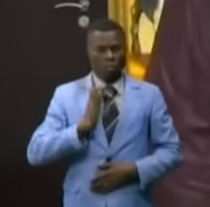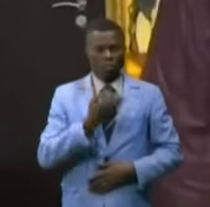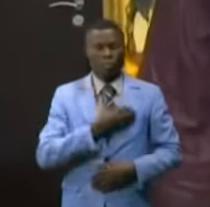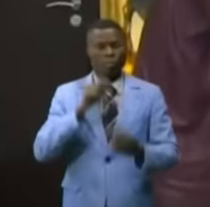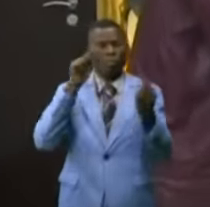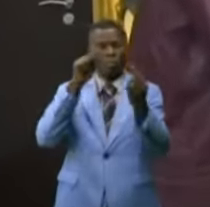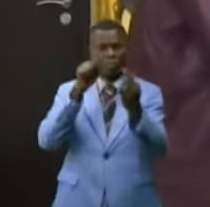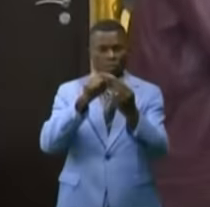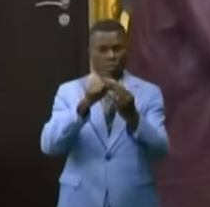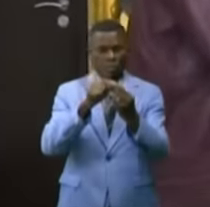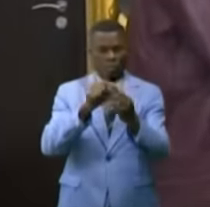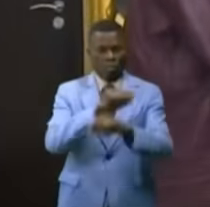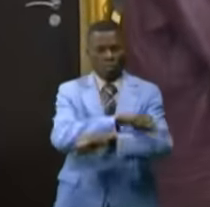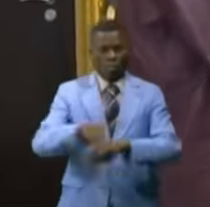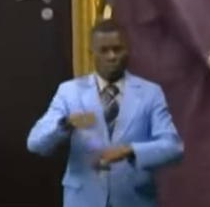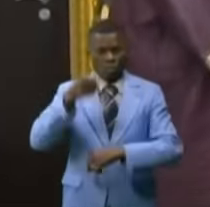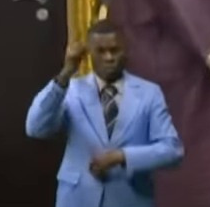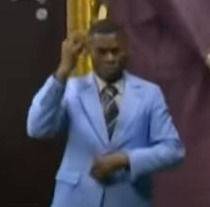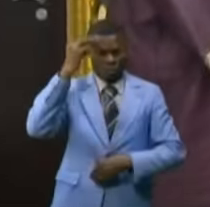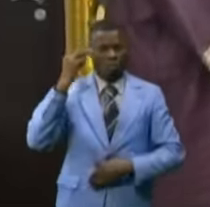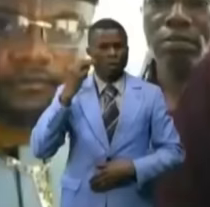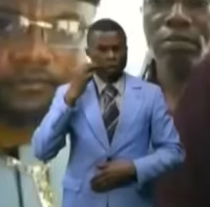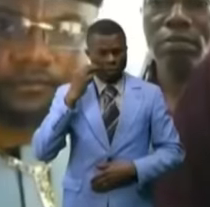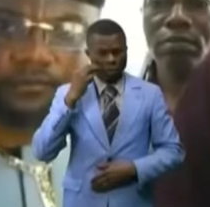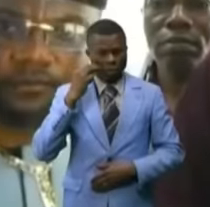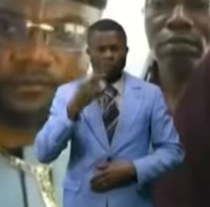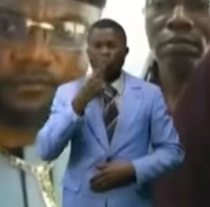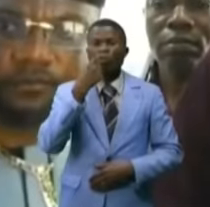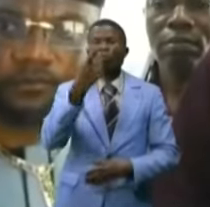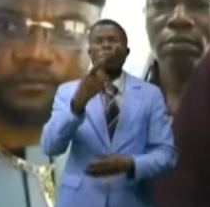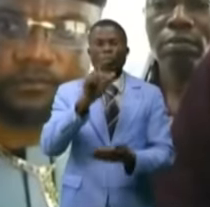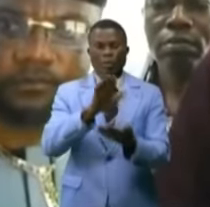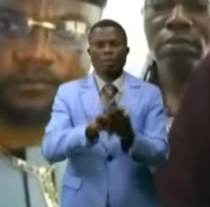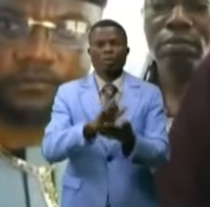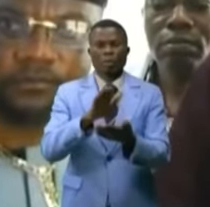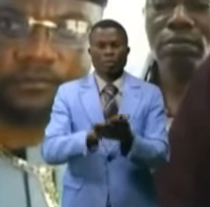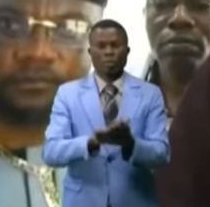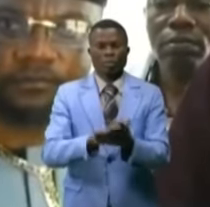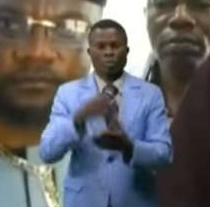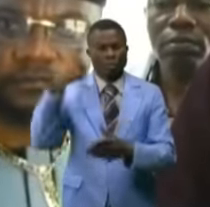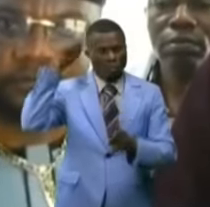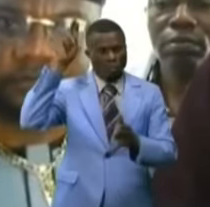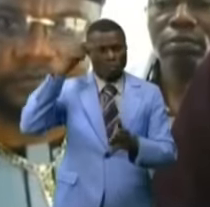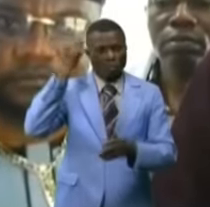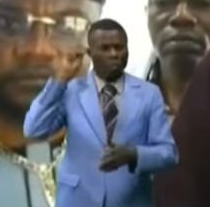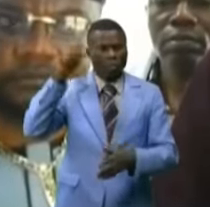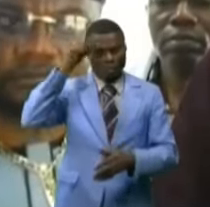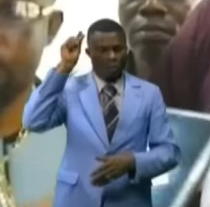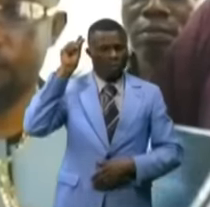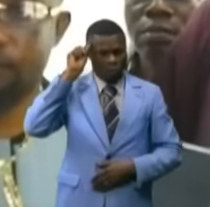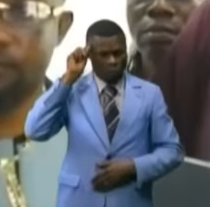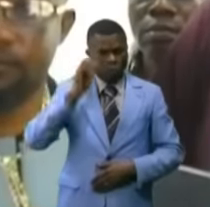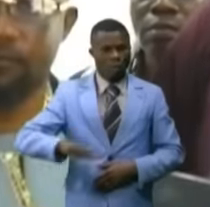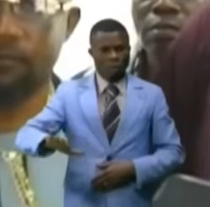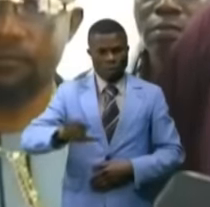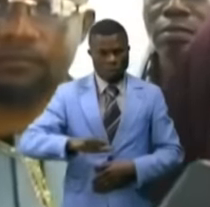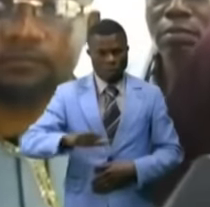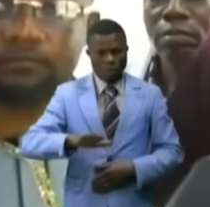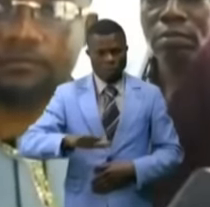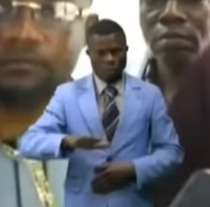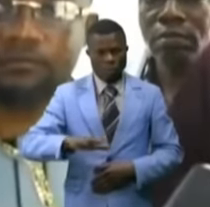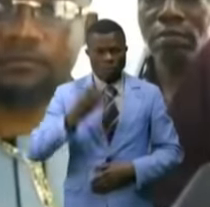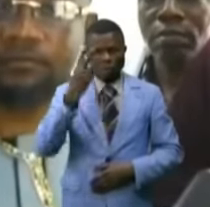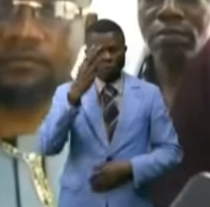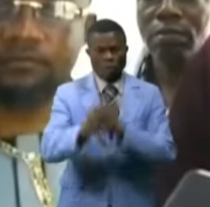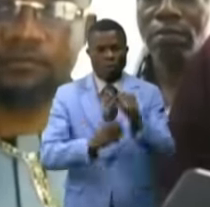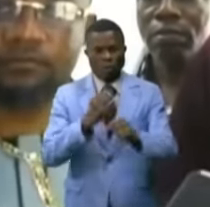objectif ici à la primature est de remercier les gouvernements de la République. 23 ans